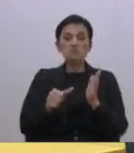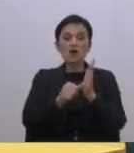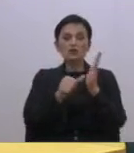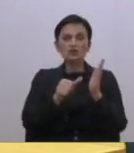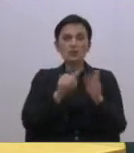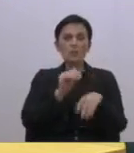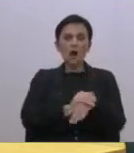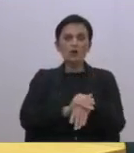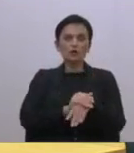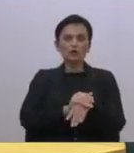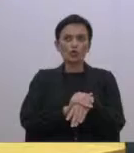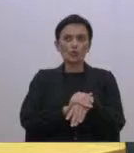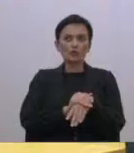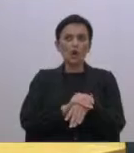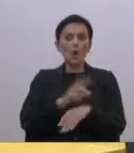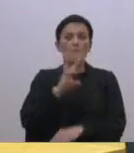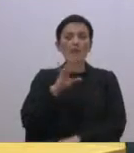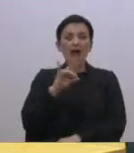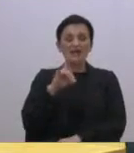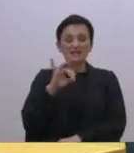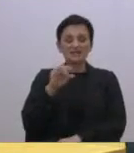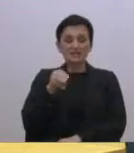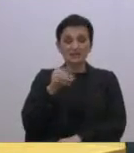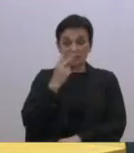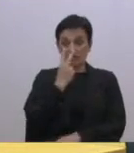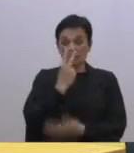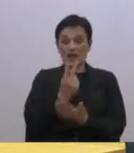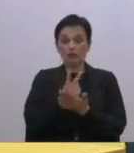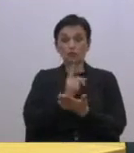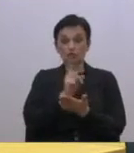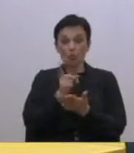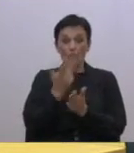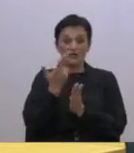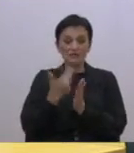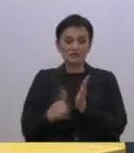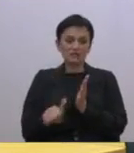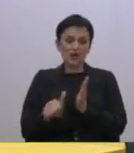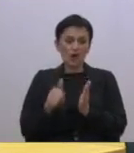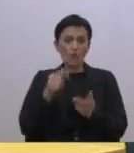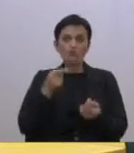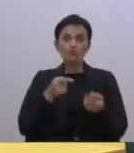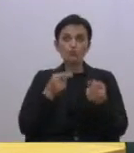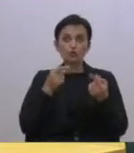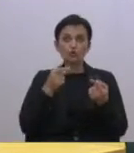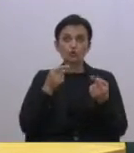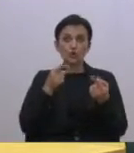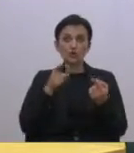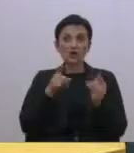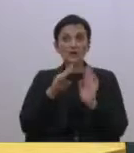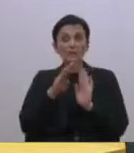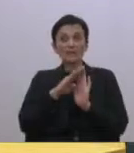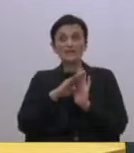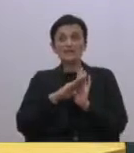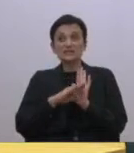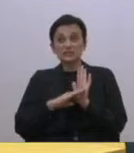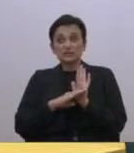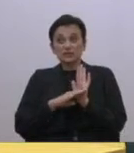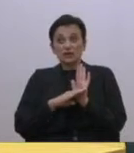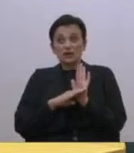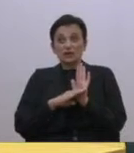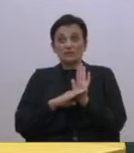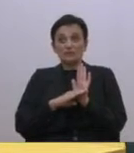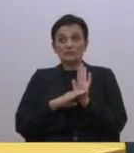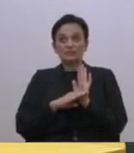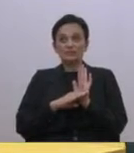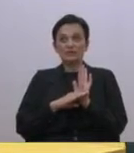ფაქტობრივად მარქსისტებმა, რომლებმაც დაინახეს, რომ წააგეს ბრძოლა, ანუ იმ ის სისტემა, როგორც თავის დროზე მე იმით